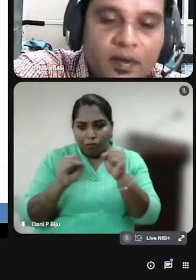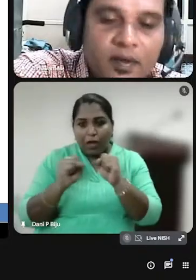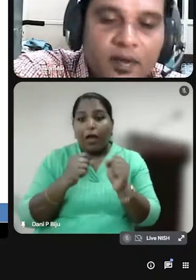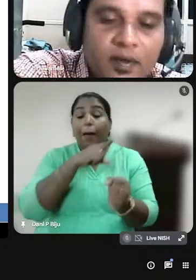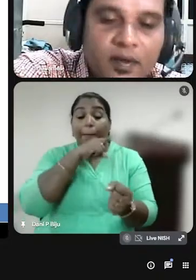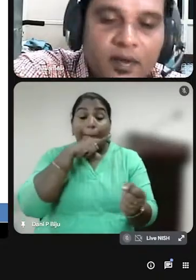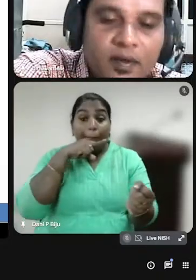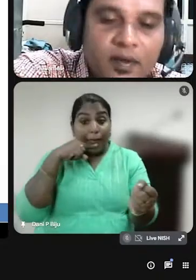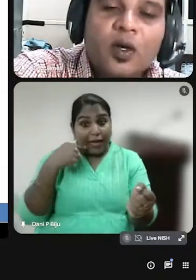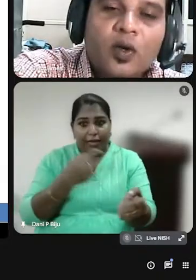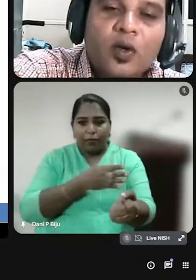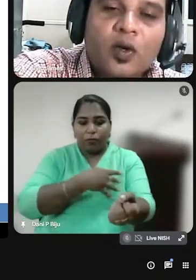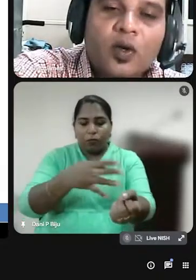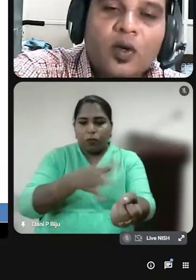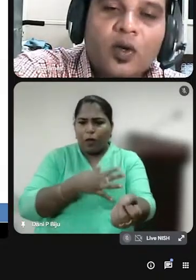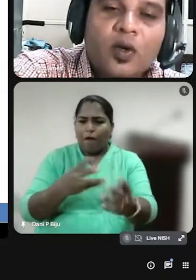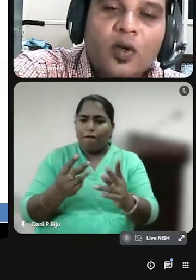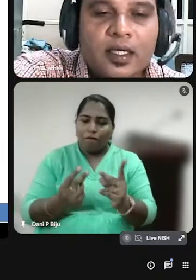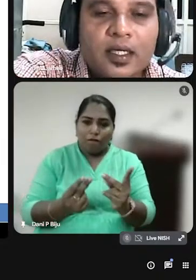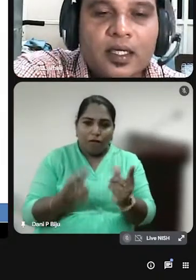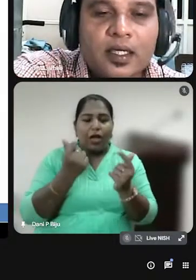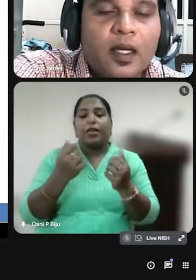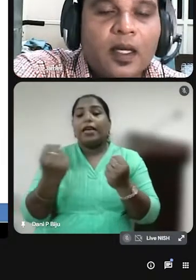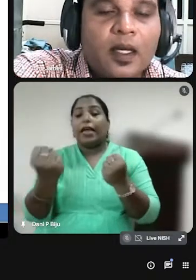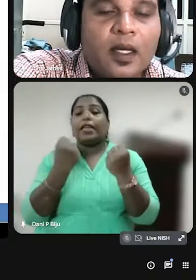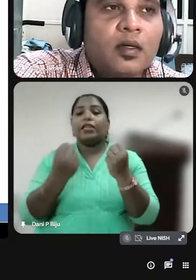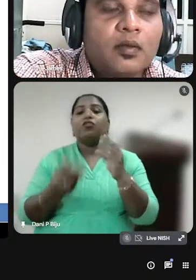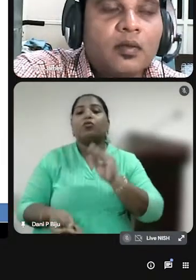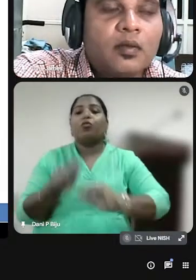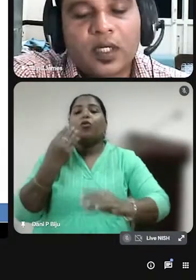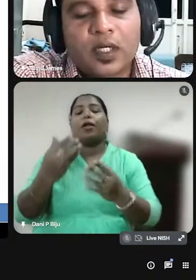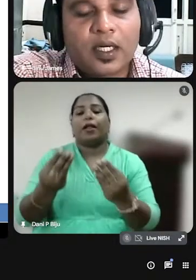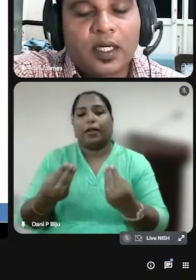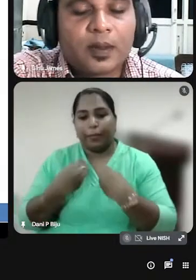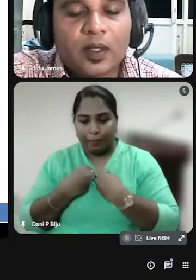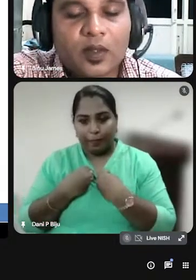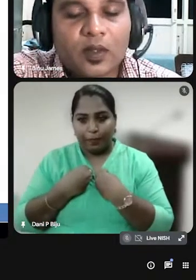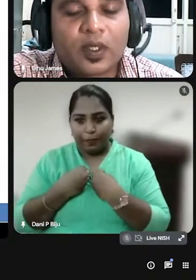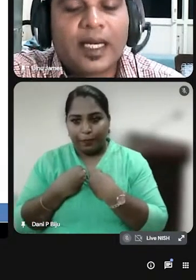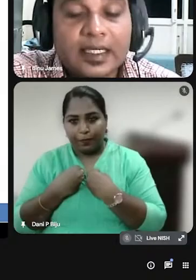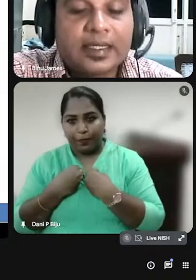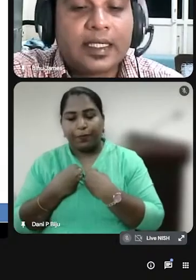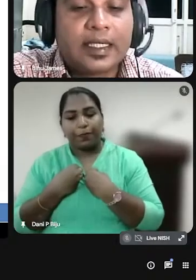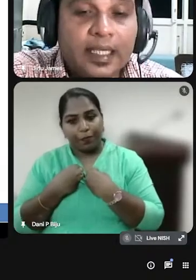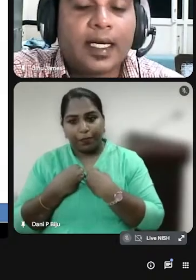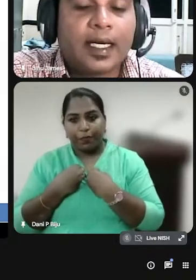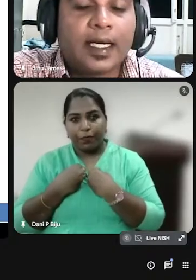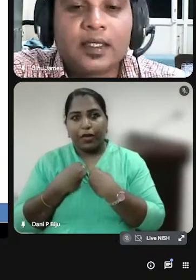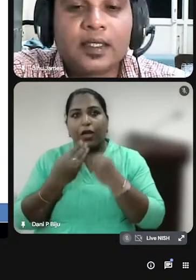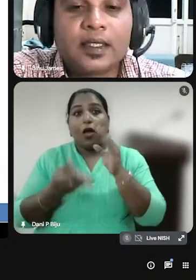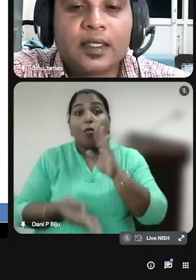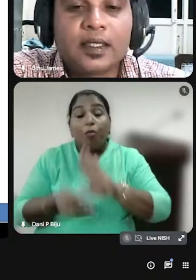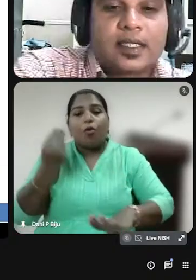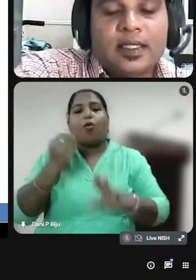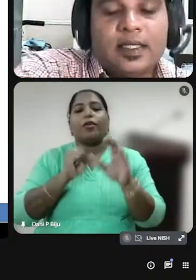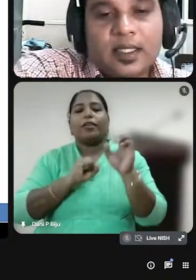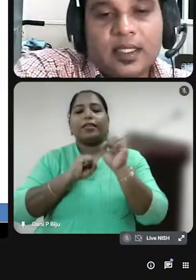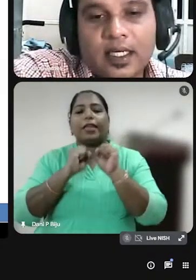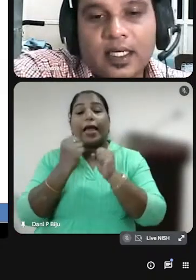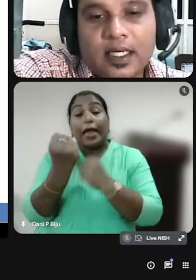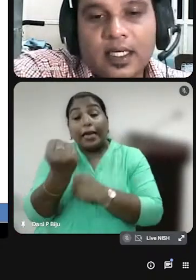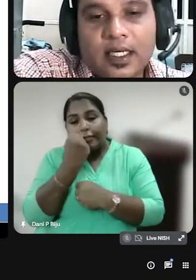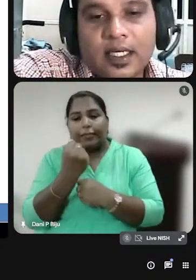എനർജി ലെവലിന് വ്യത്യാസം വരും. കുറച്ചും കൂടെ ഈസിയർ ആയിട്ട്, കുറച്ചും കൂടെ എനർജറ്റിക് ആയിട്ട്